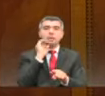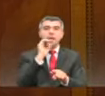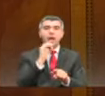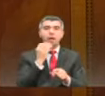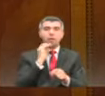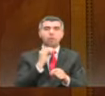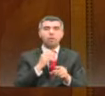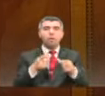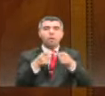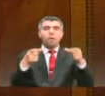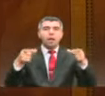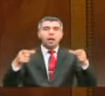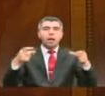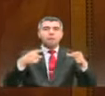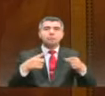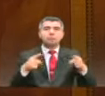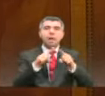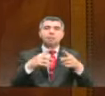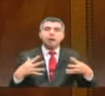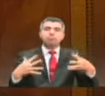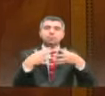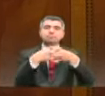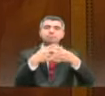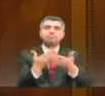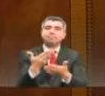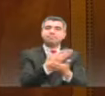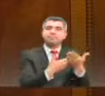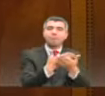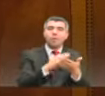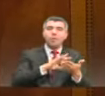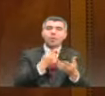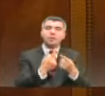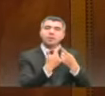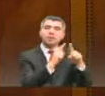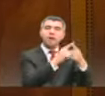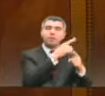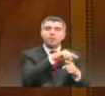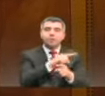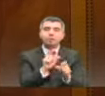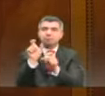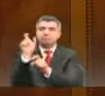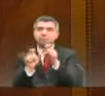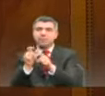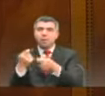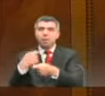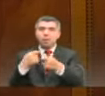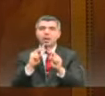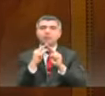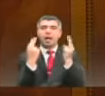وتوسيع دائرة حلفائه وتنوعها، وتنويع شركائه الاقتصاديين عبر